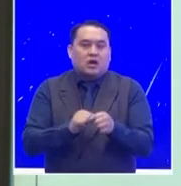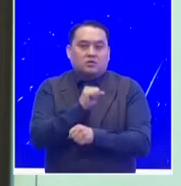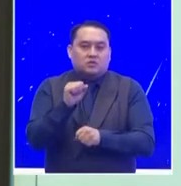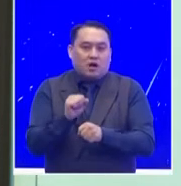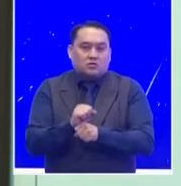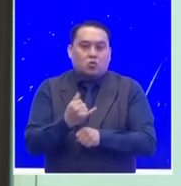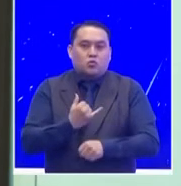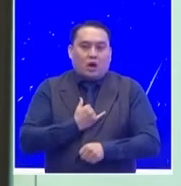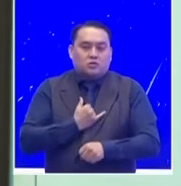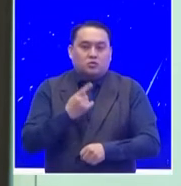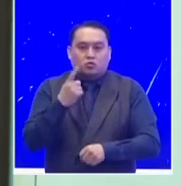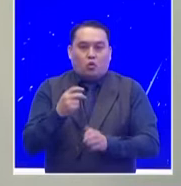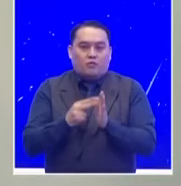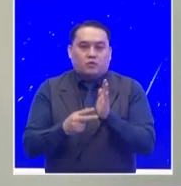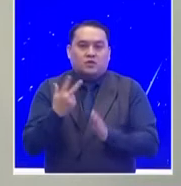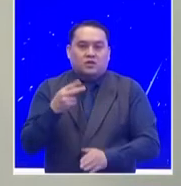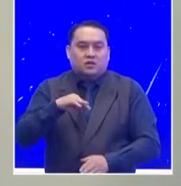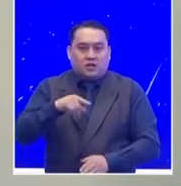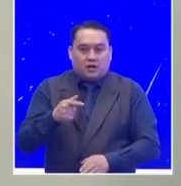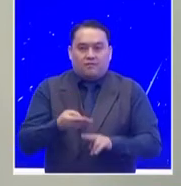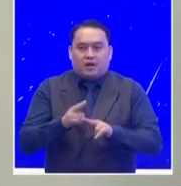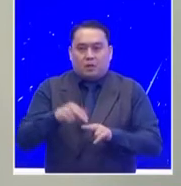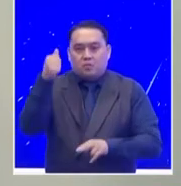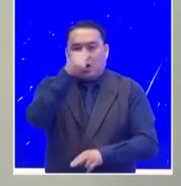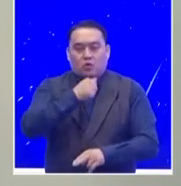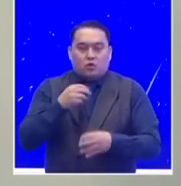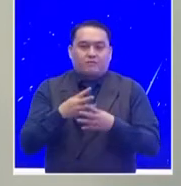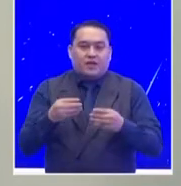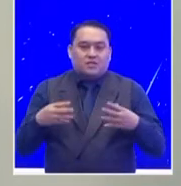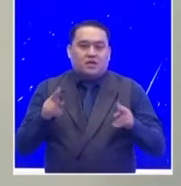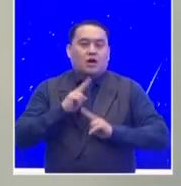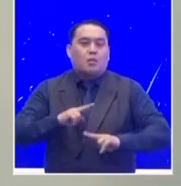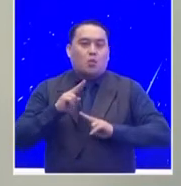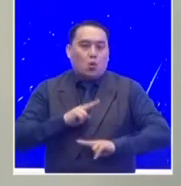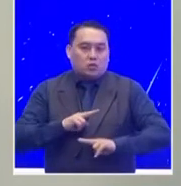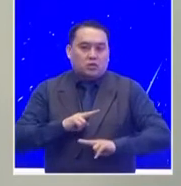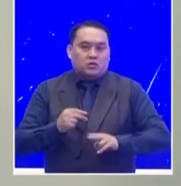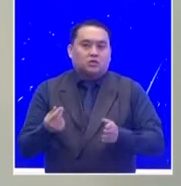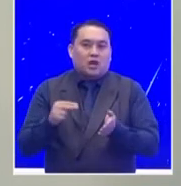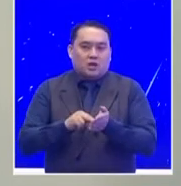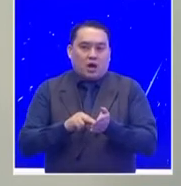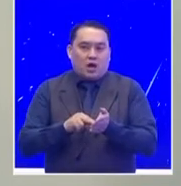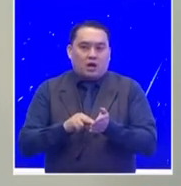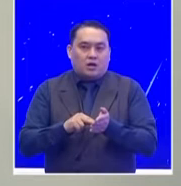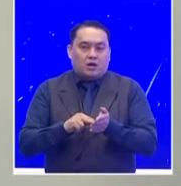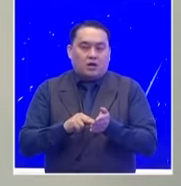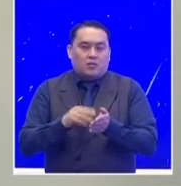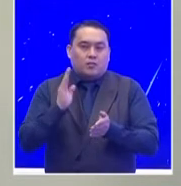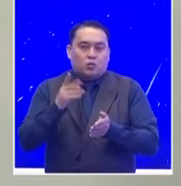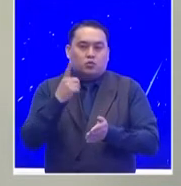разлива у нас составляла 183 тенге. В этом году предварительно весенние полевые работы стоимость дизельного топлива будет